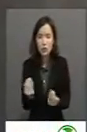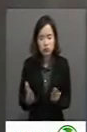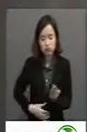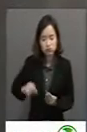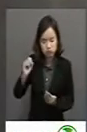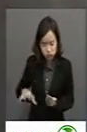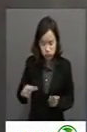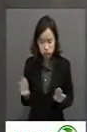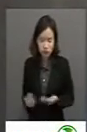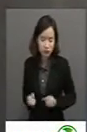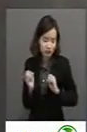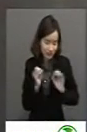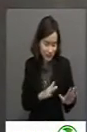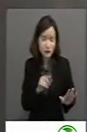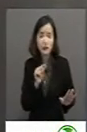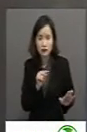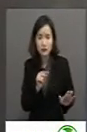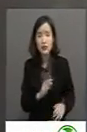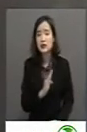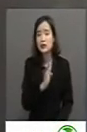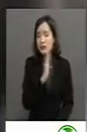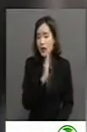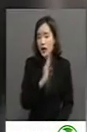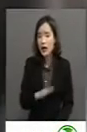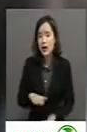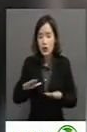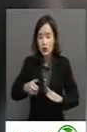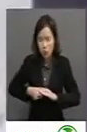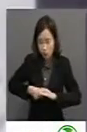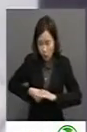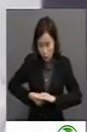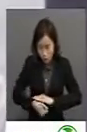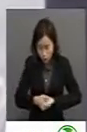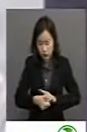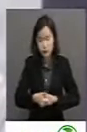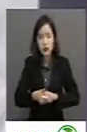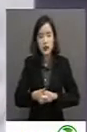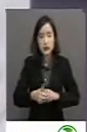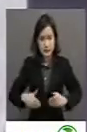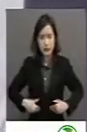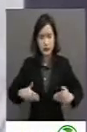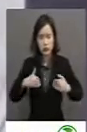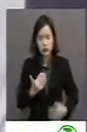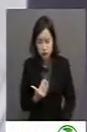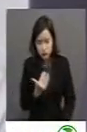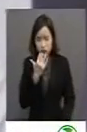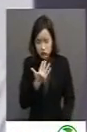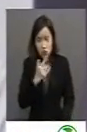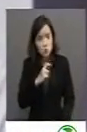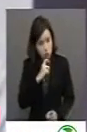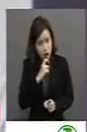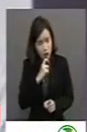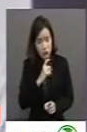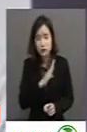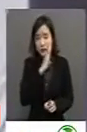าเด็กมาทิ้งแบบนี้คือถ้าเด็กขณะที่คลอดออกมามีชีวิตมีลมหายใจด้วยหรือเปล่าถ้ามีก็